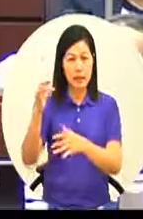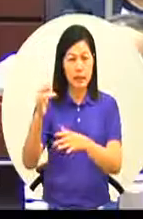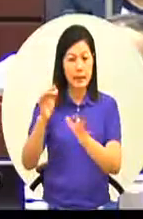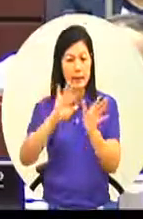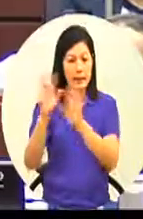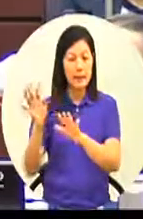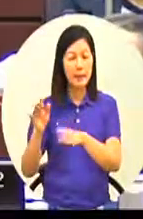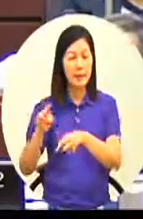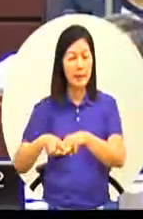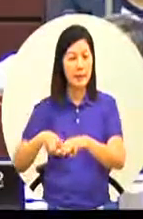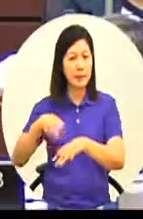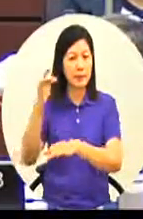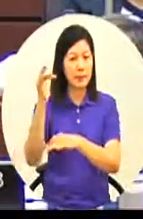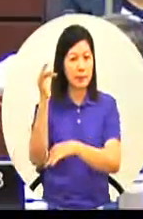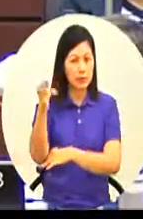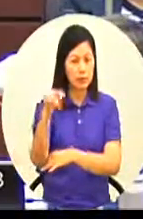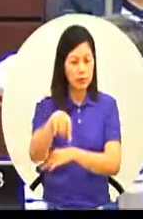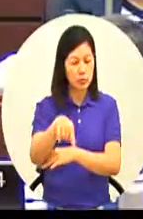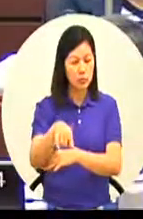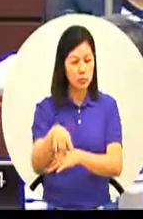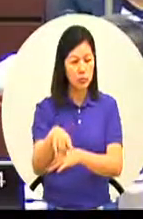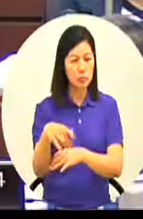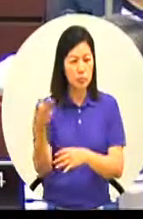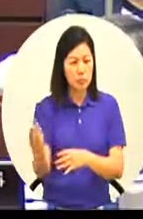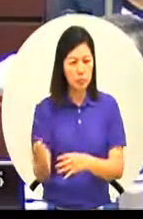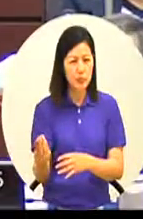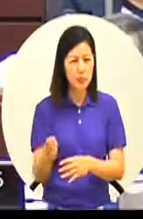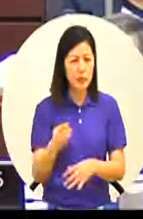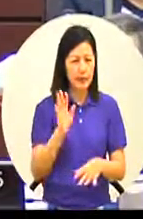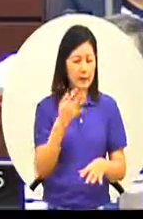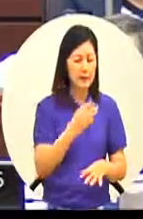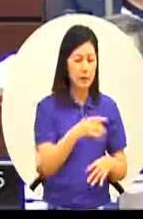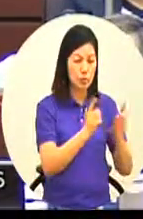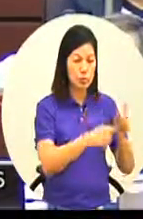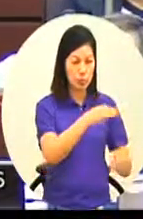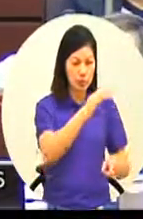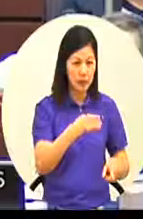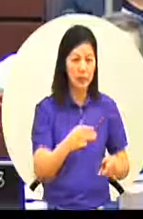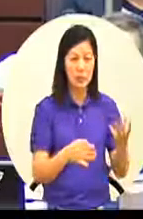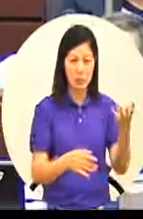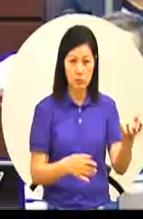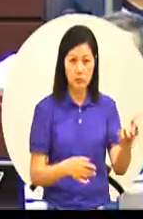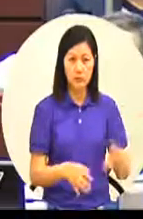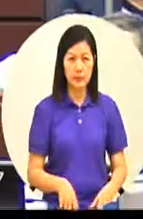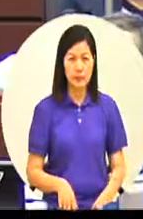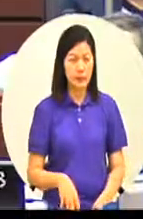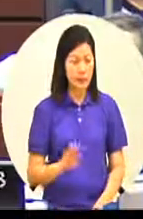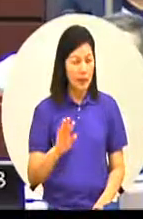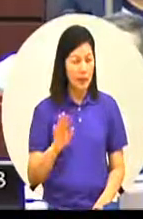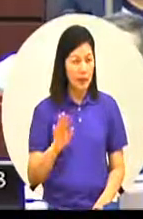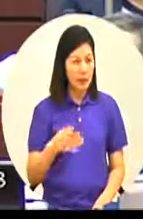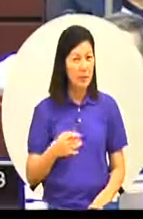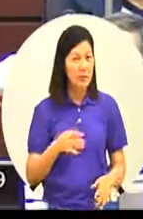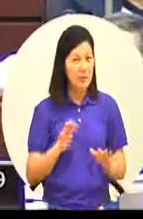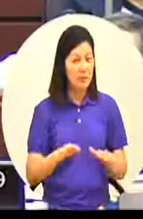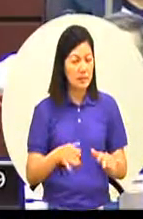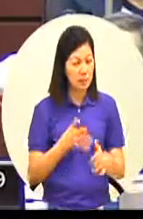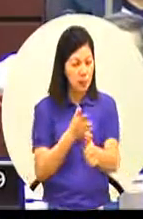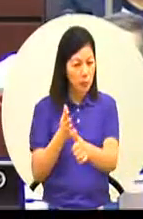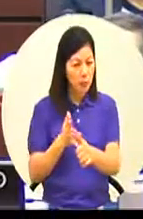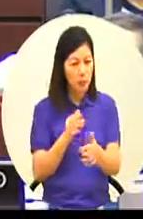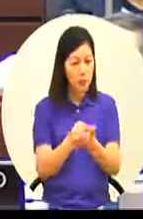那像古山应该样本数还不少哈，哎，但是有一个问题就是说，我们这次问的其实是说对于